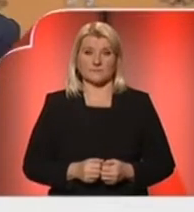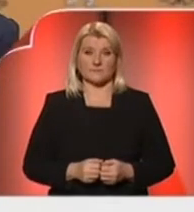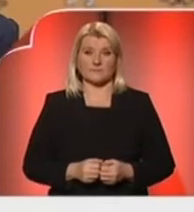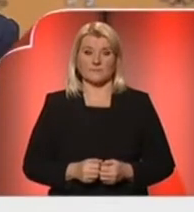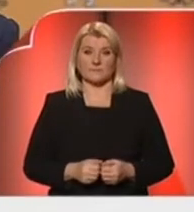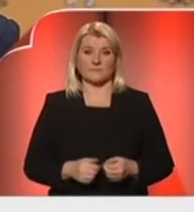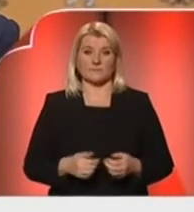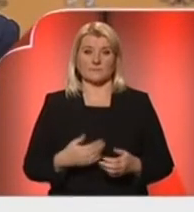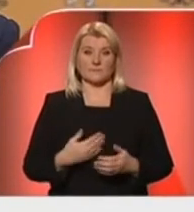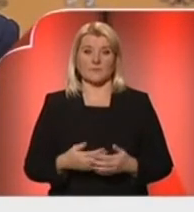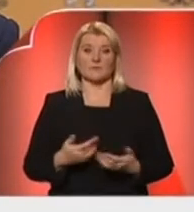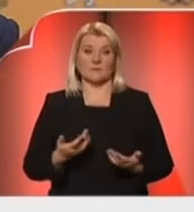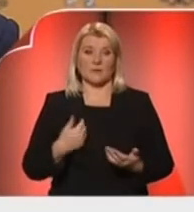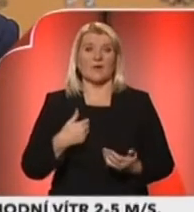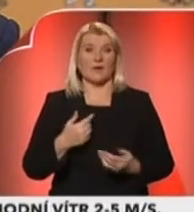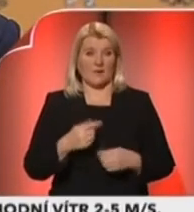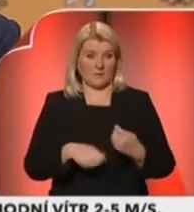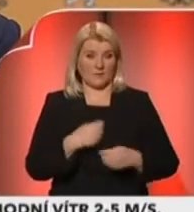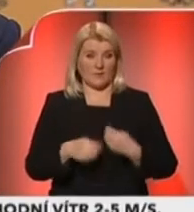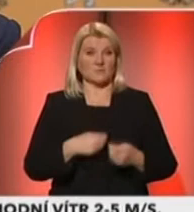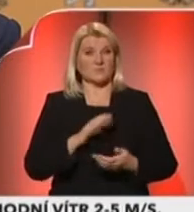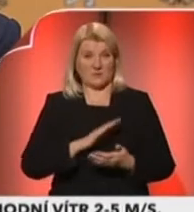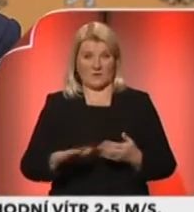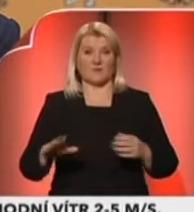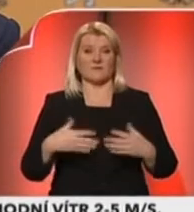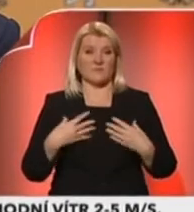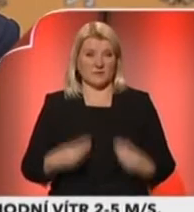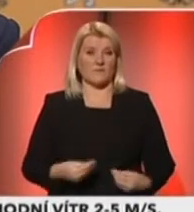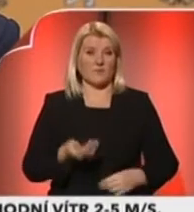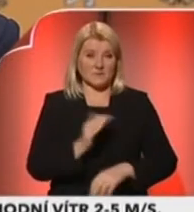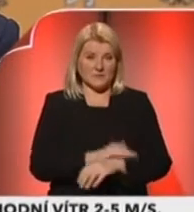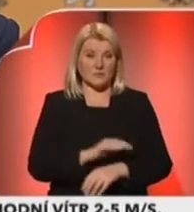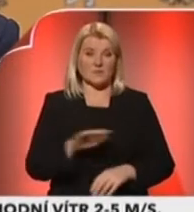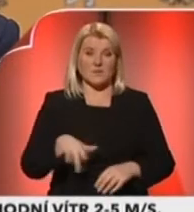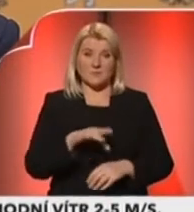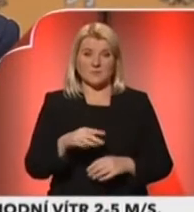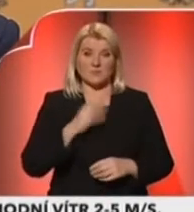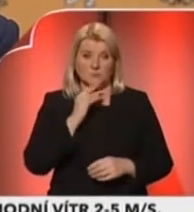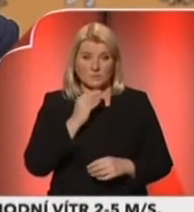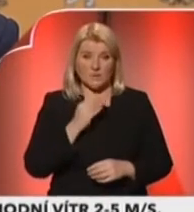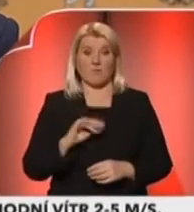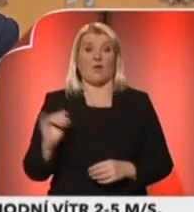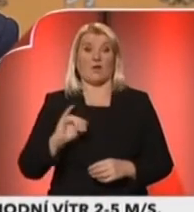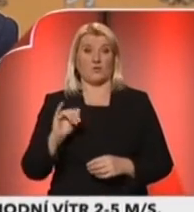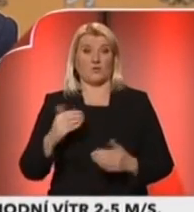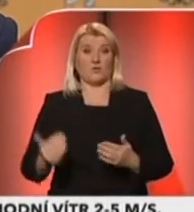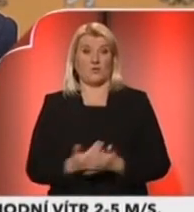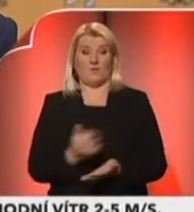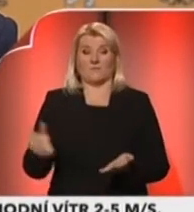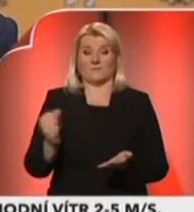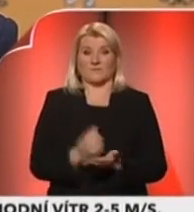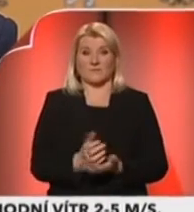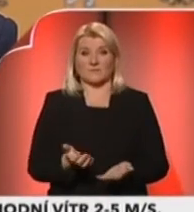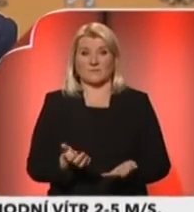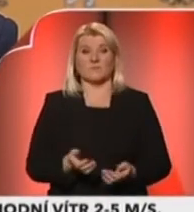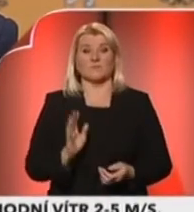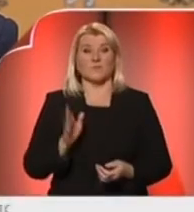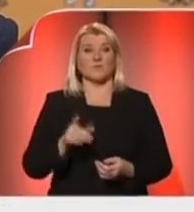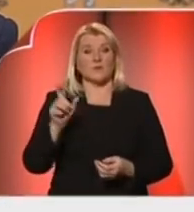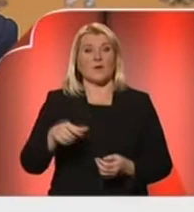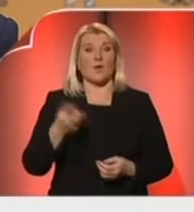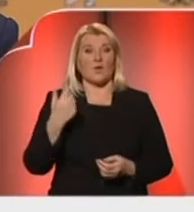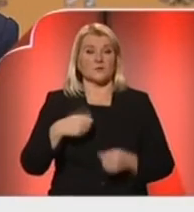Tak samozřejmě i hned se vzdám postu starosty v městě Příbram. Co se týká, kdo mě nahradí, bude to